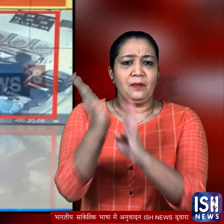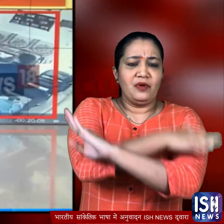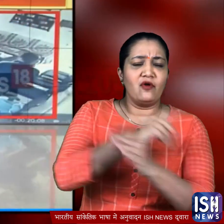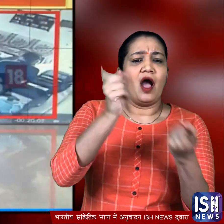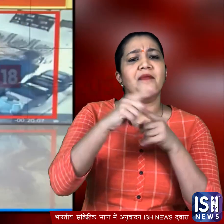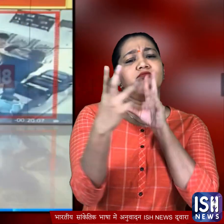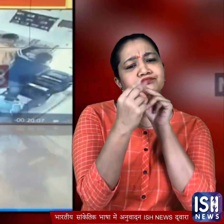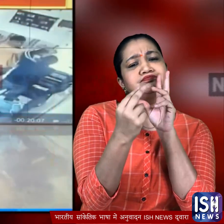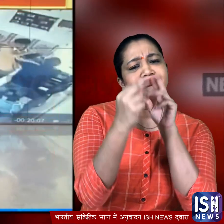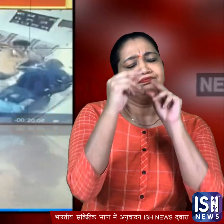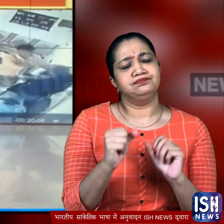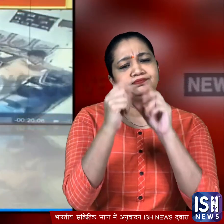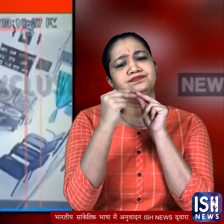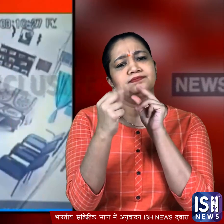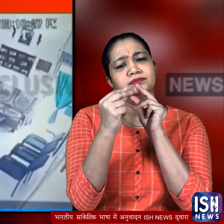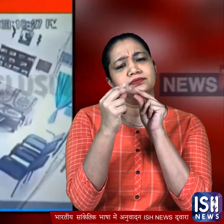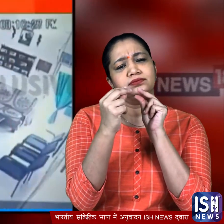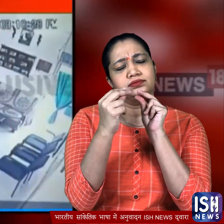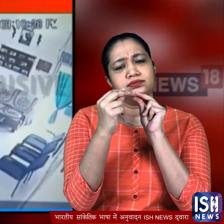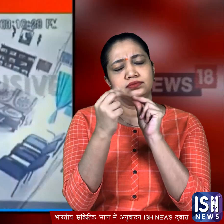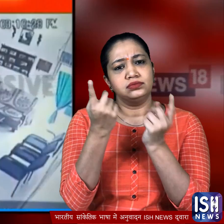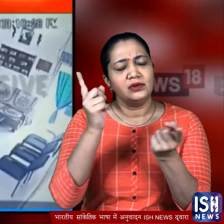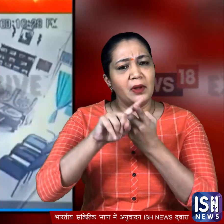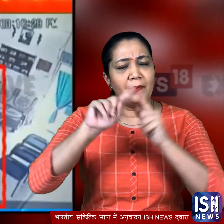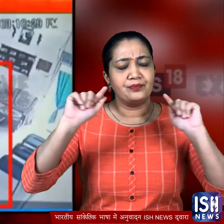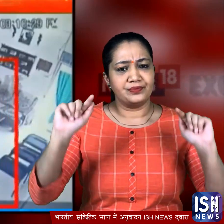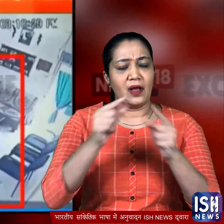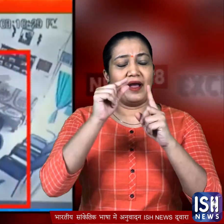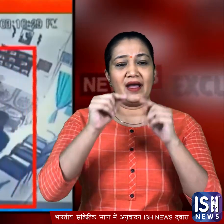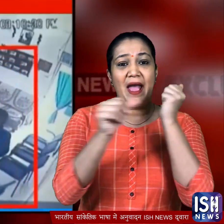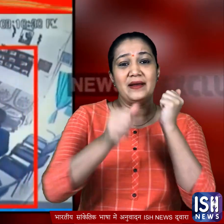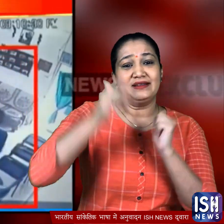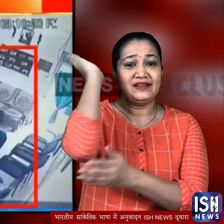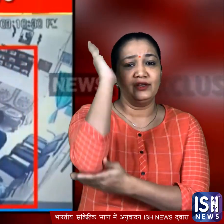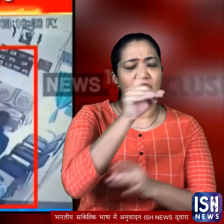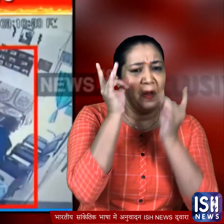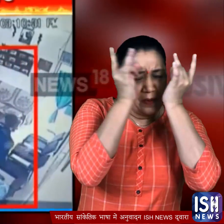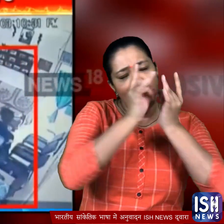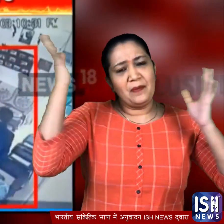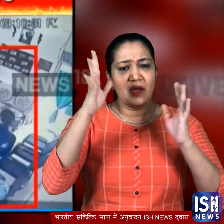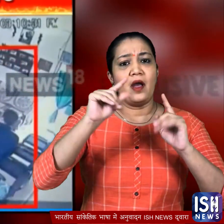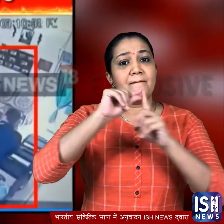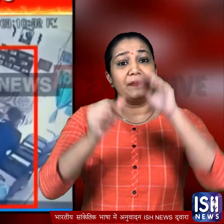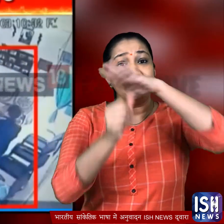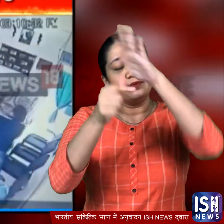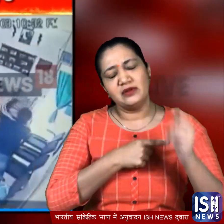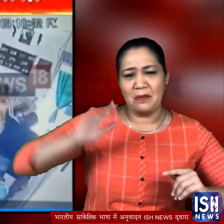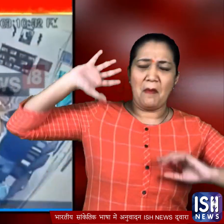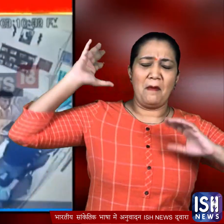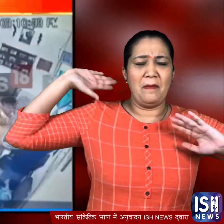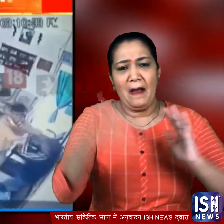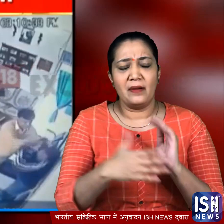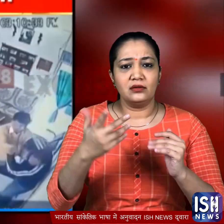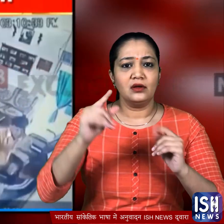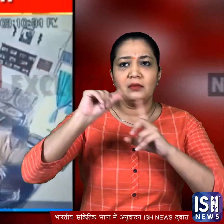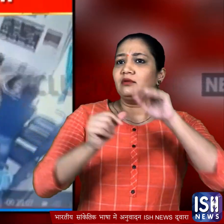ठीक पहले दोनों बैठकर आपस में बातें कर रहे थे। तभी किसी बात पर असिस्टेंट प्रोफेसर को गुस्सा आ गया और उन्होंने प्रिंसिपल पर हमला कर दिया। इससे